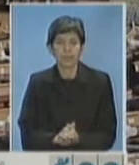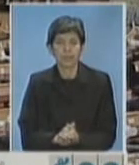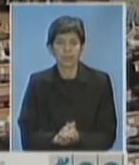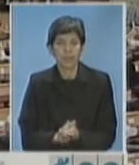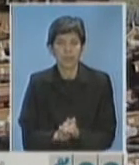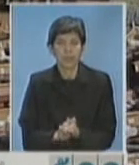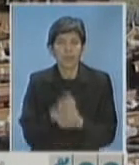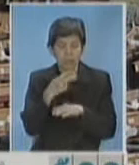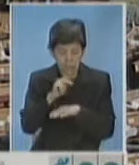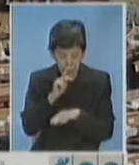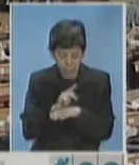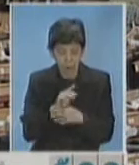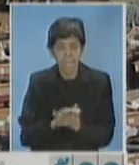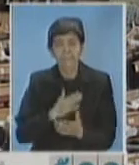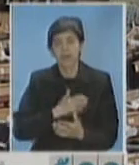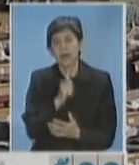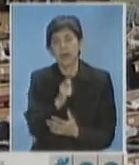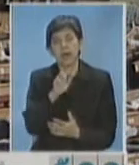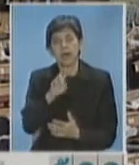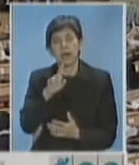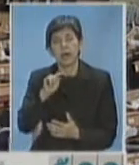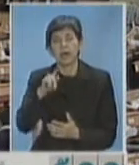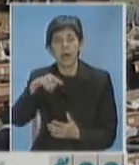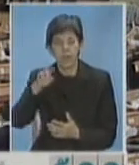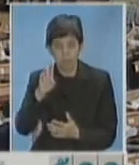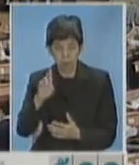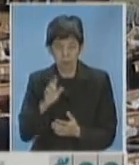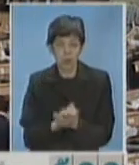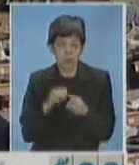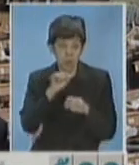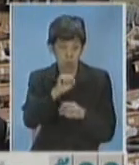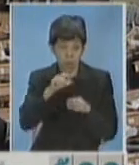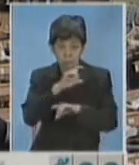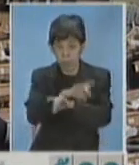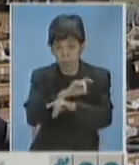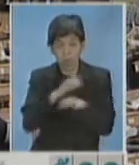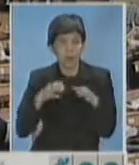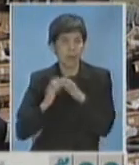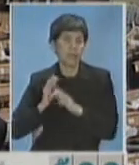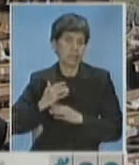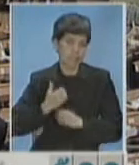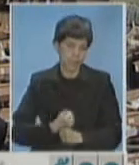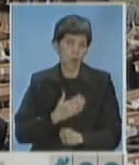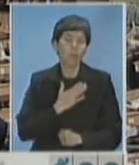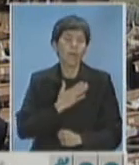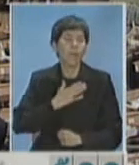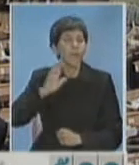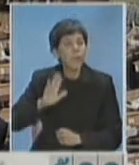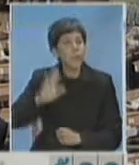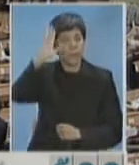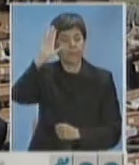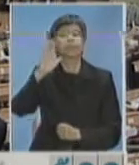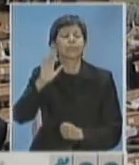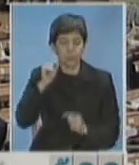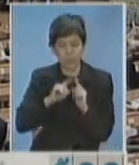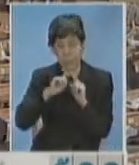กราบเรียนท่านประธานสภาผู้แทนราษฎรผมอัธพรพลบุตรสมาชิกสภาผู้แทนราษฎรจากเพชรบุรีพรรคประชาธิปัตย์ผมขอประท้วงท่านประธานอีกครั้งหนึ่ง